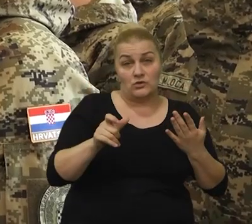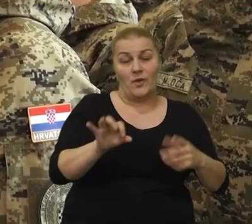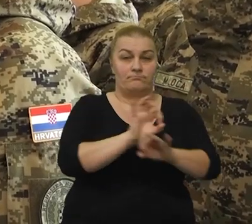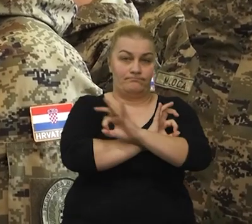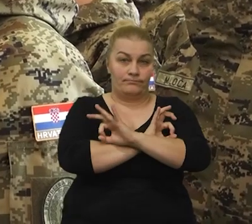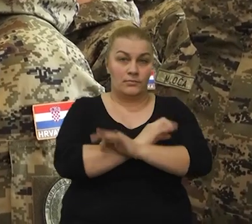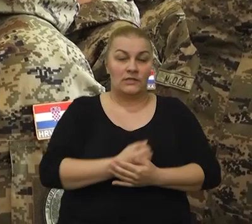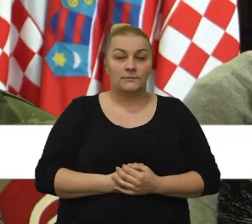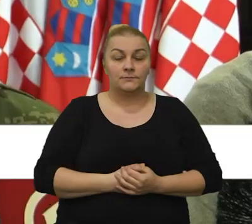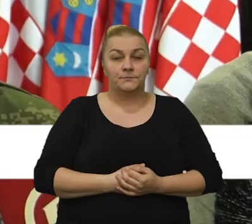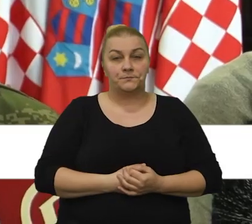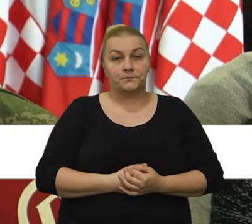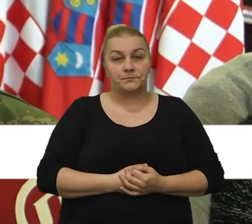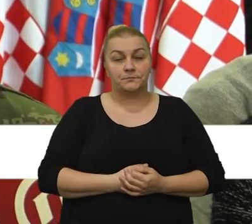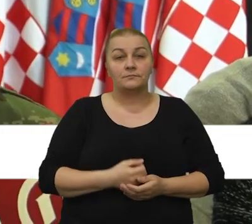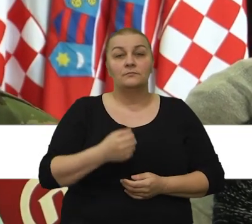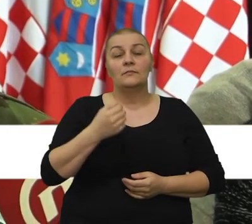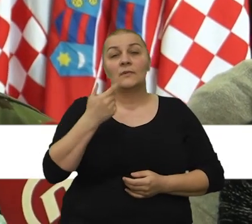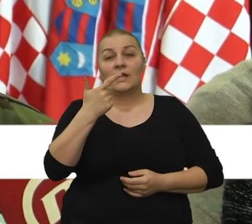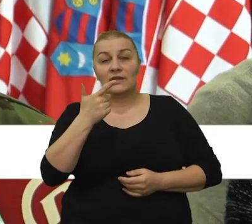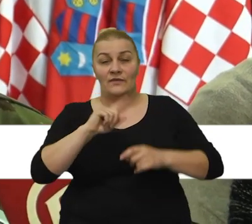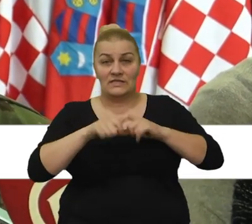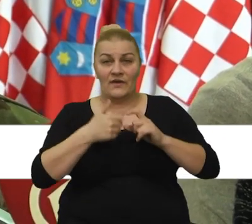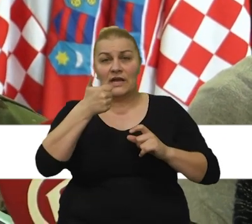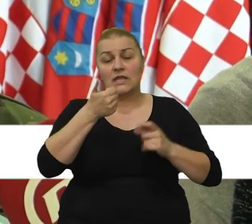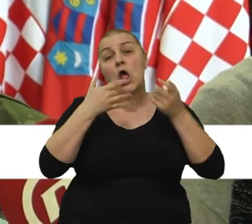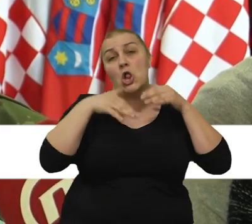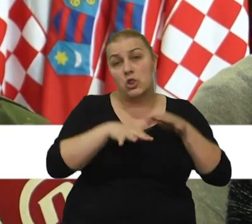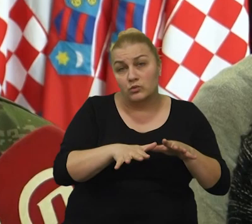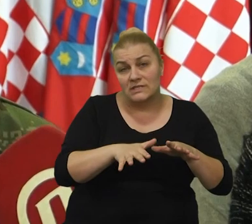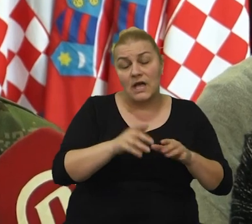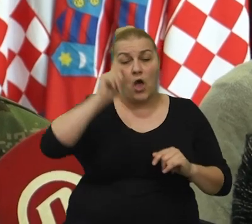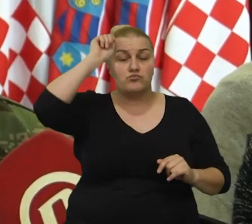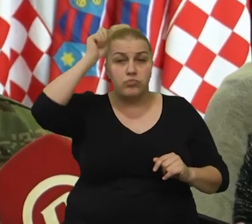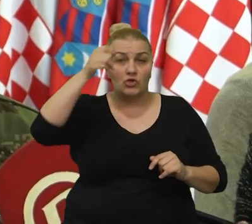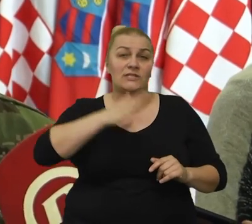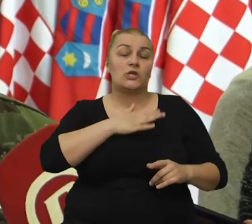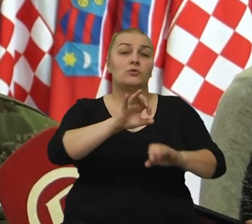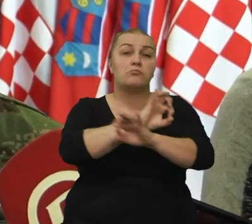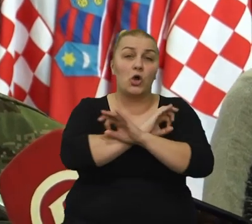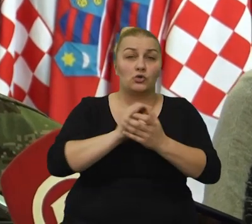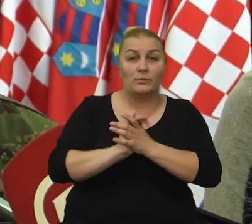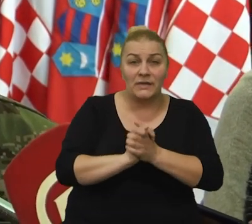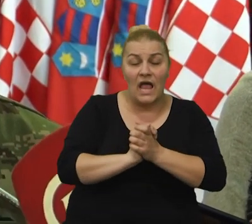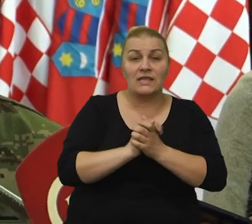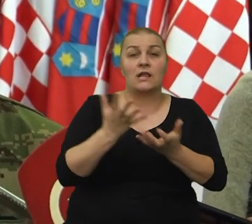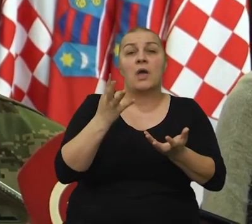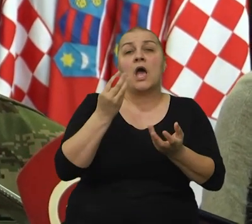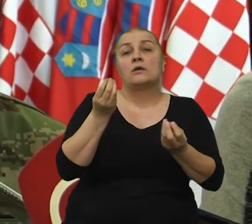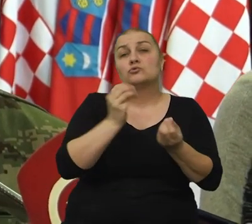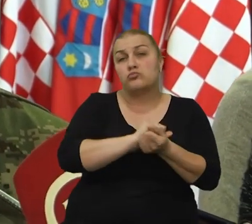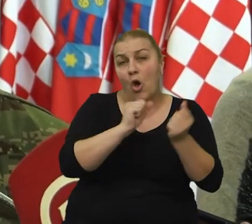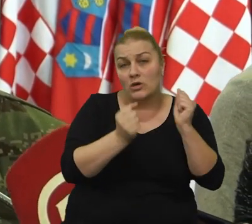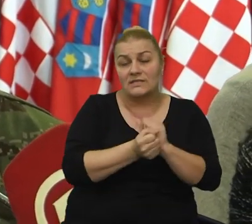ljudi ostavili svoje živote. A vidite, evo dvije dimenzije. Jedna je ljudska, prije svega počast svim našim poginulim prijateljima,